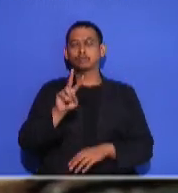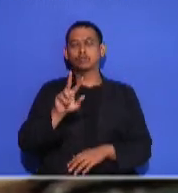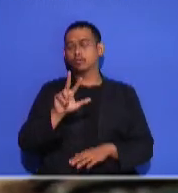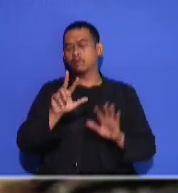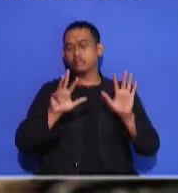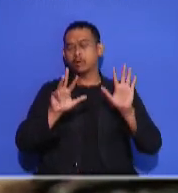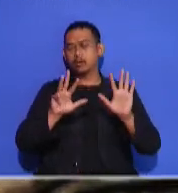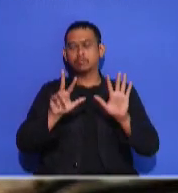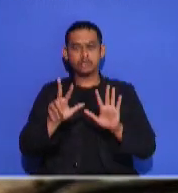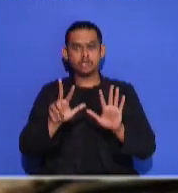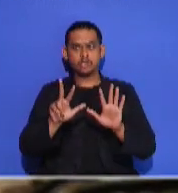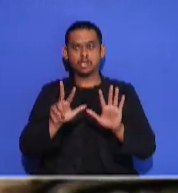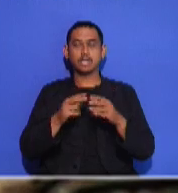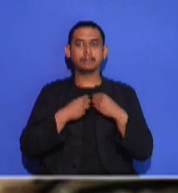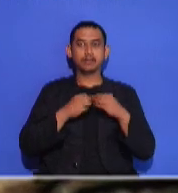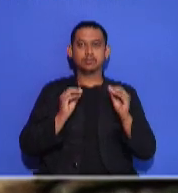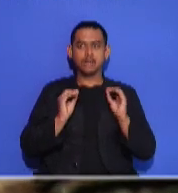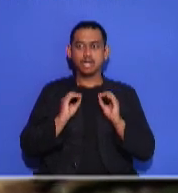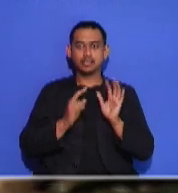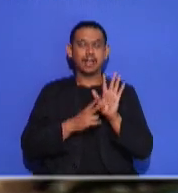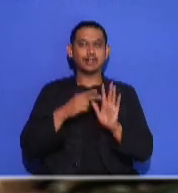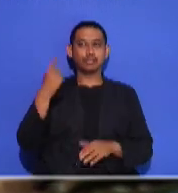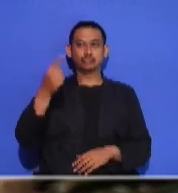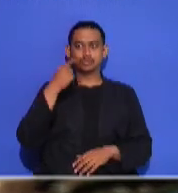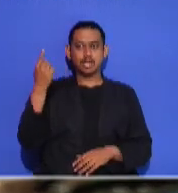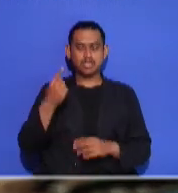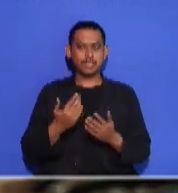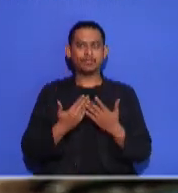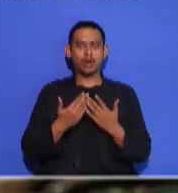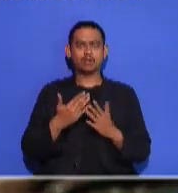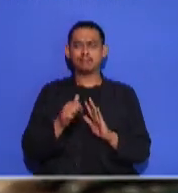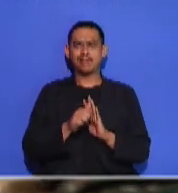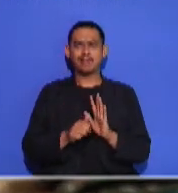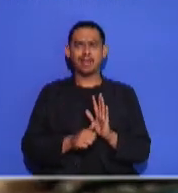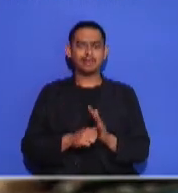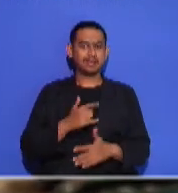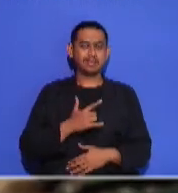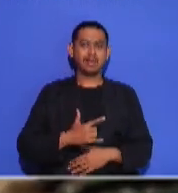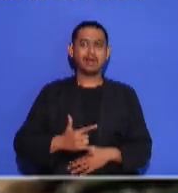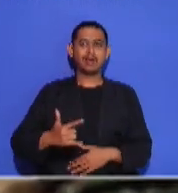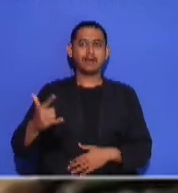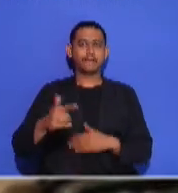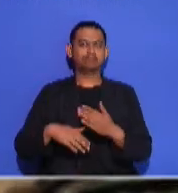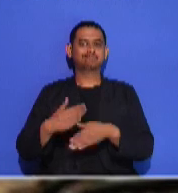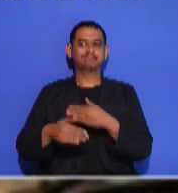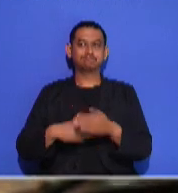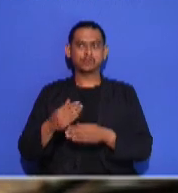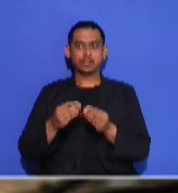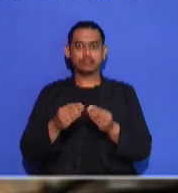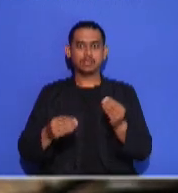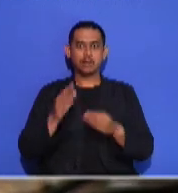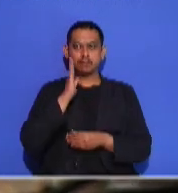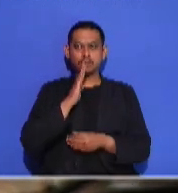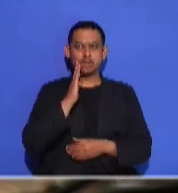kebaya nasional. Semoga event ini akan terus berlanjut, generasi milenial tetap menggunakan